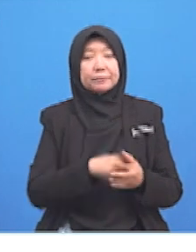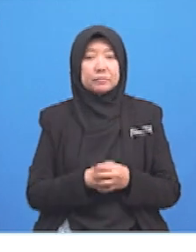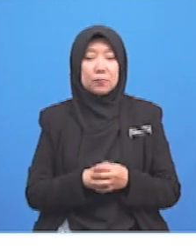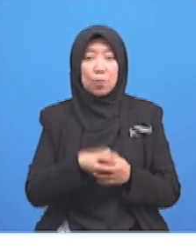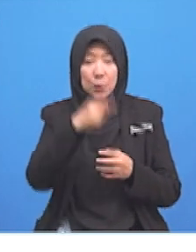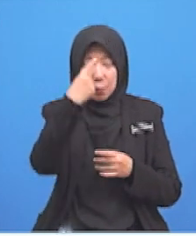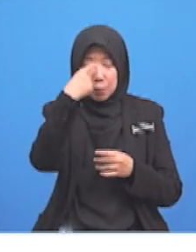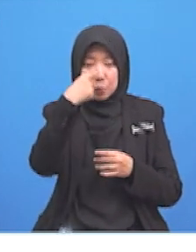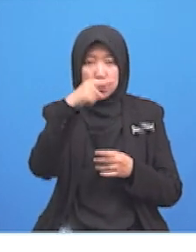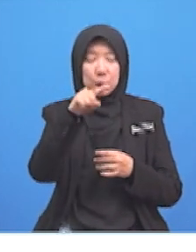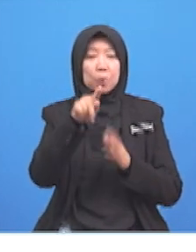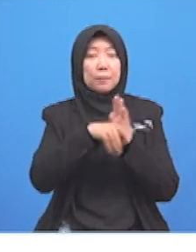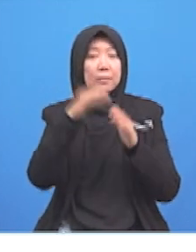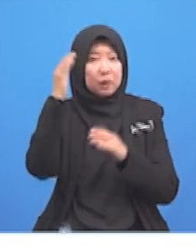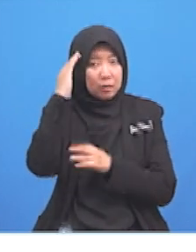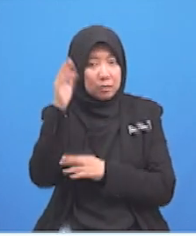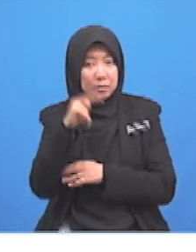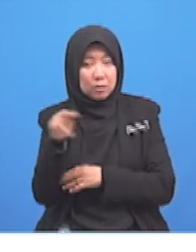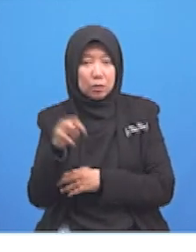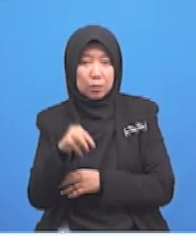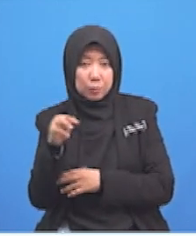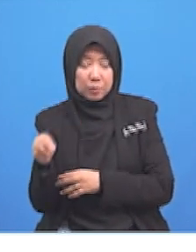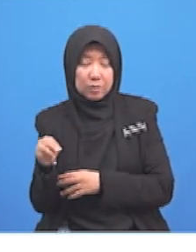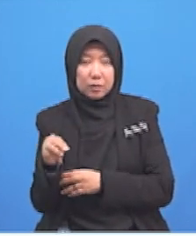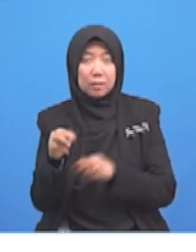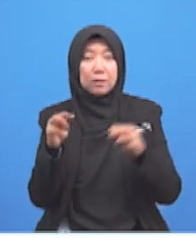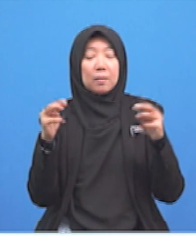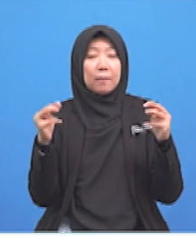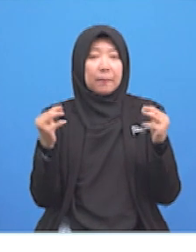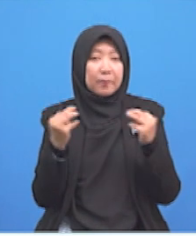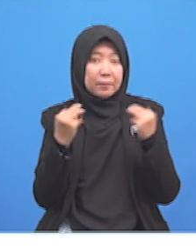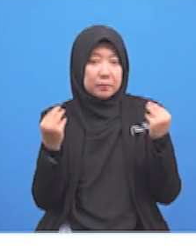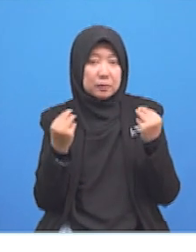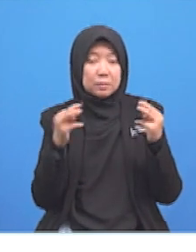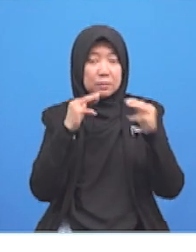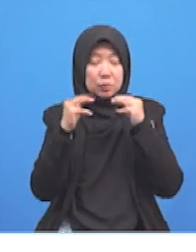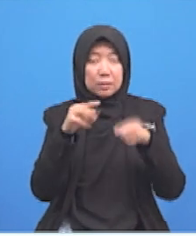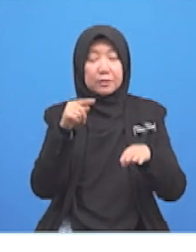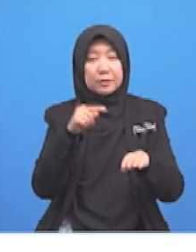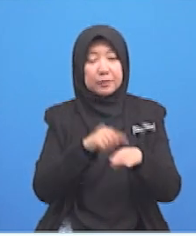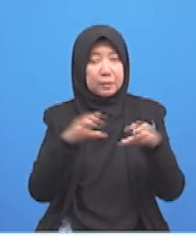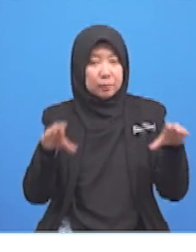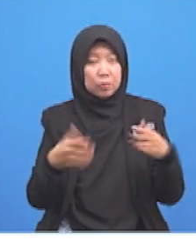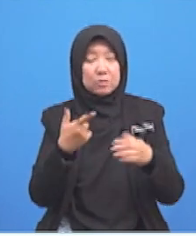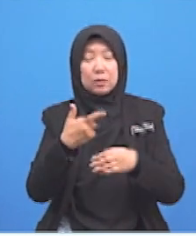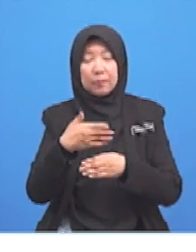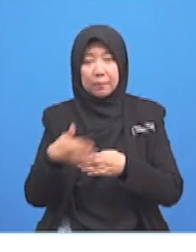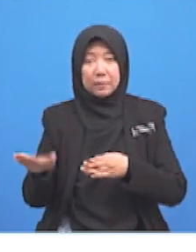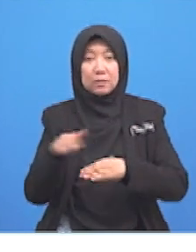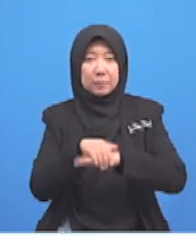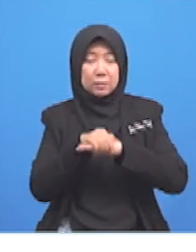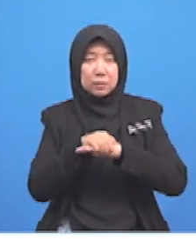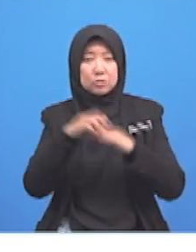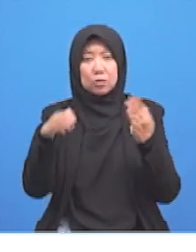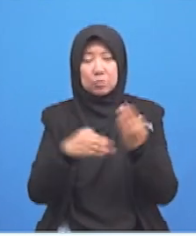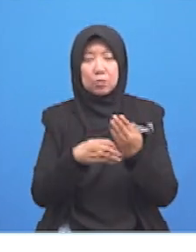Untuk pengetahuan murid-murid, Majlis Mesyuarat Negeri ini ditubuhkan selepas British berjaya campur